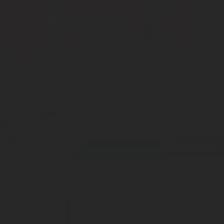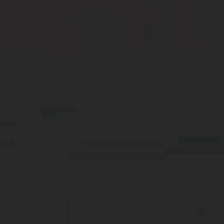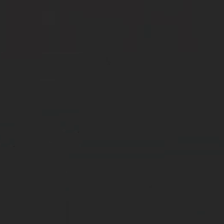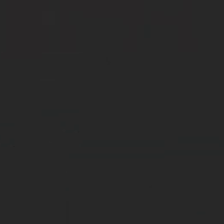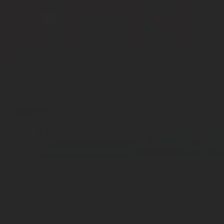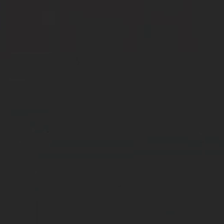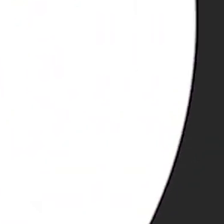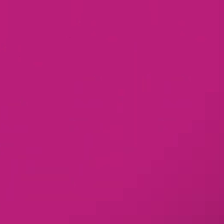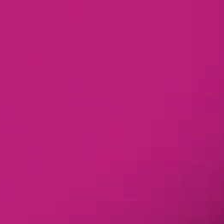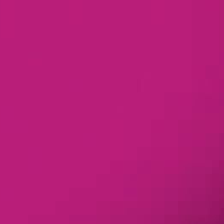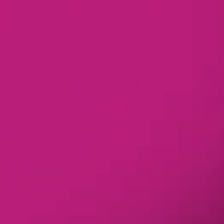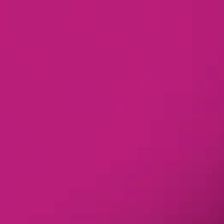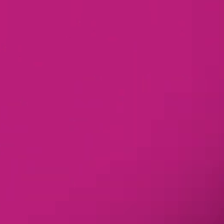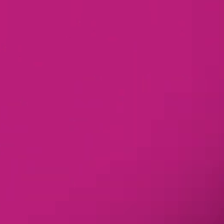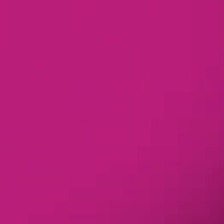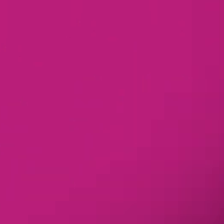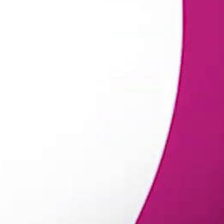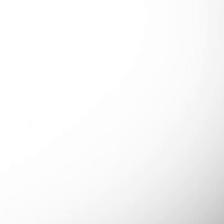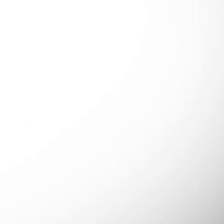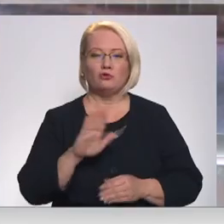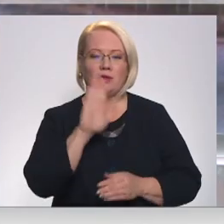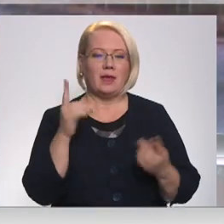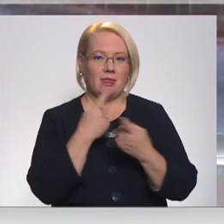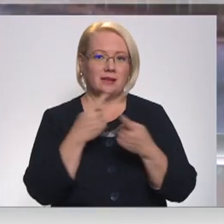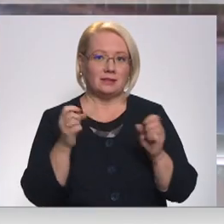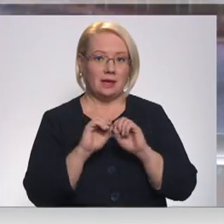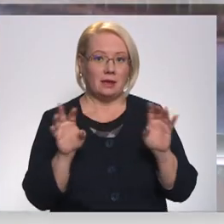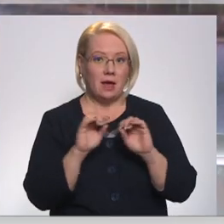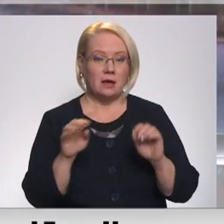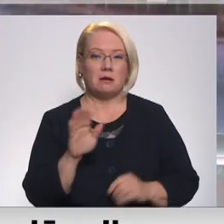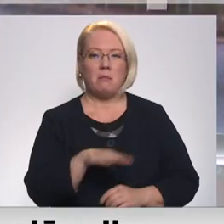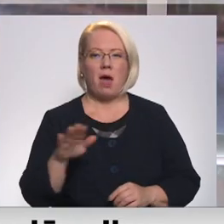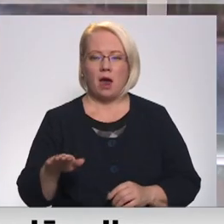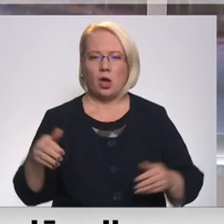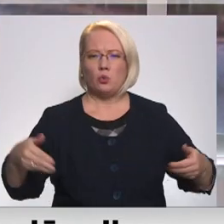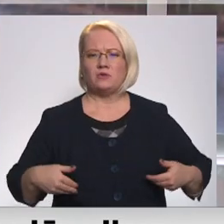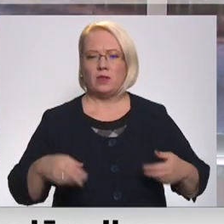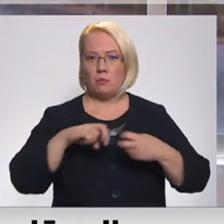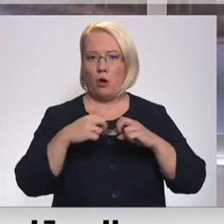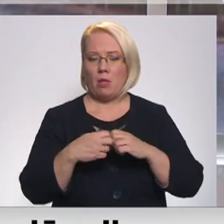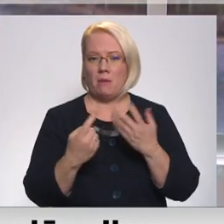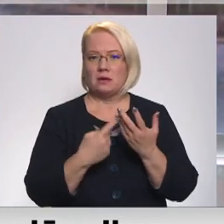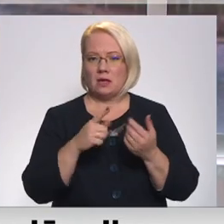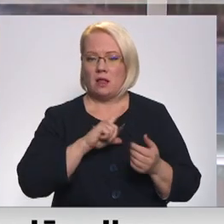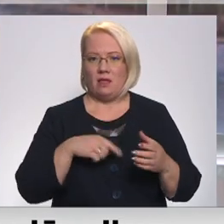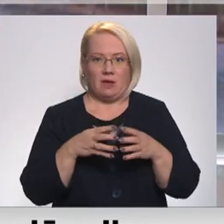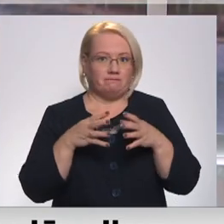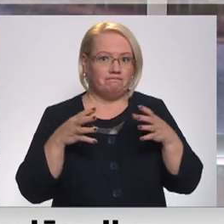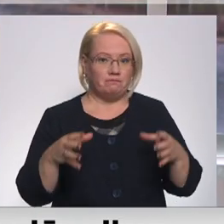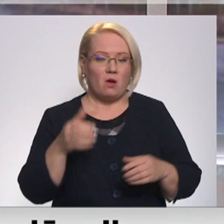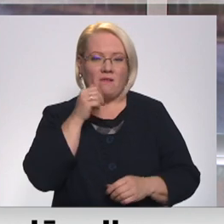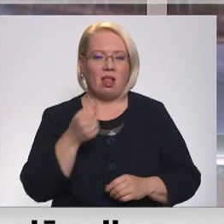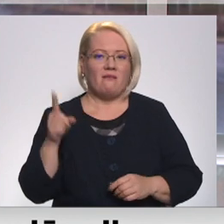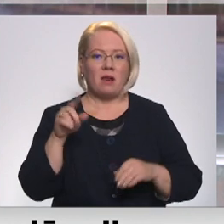Re, viss ēters ir te! Bērni ar uzvedības problēmām skaits Latvijā ir liels, un vēl